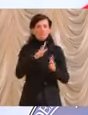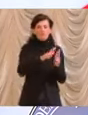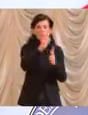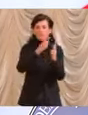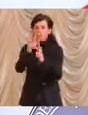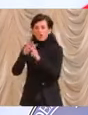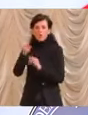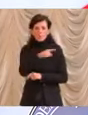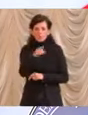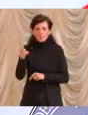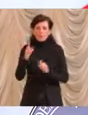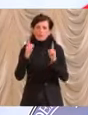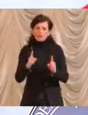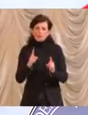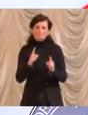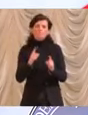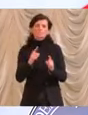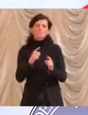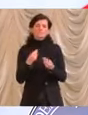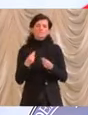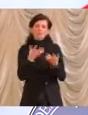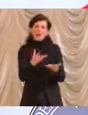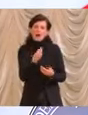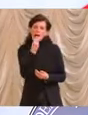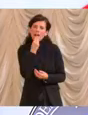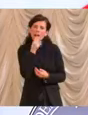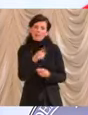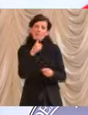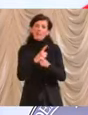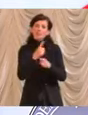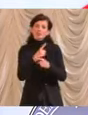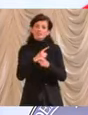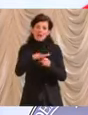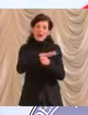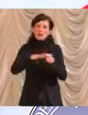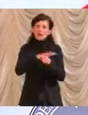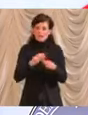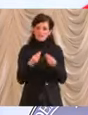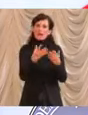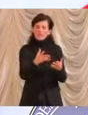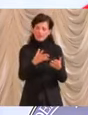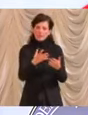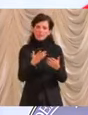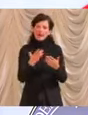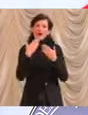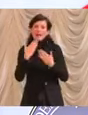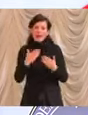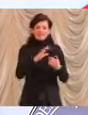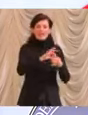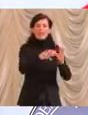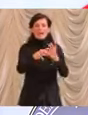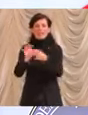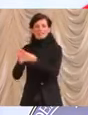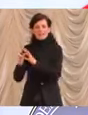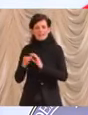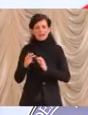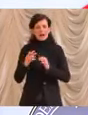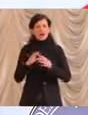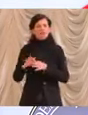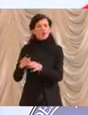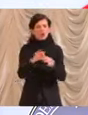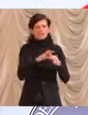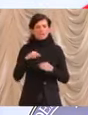generi di prima necessità, generi alimentari, con la catena anche della solidarietà, servizi civili e tutta la catena